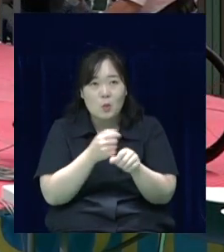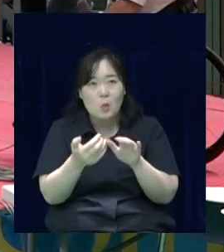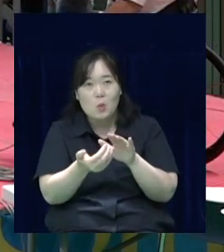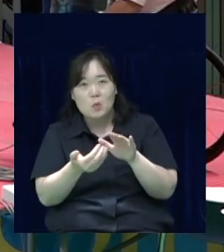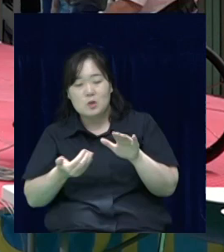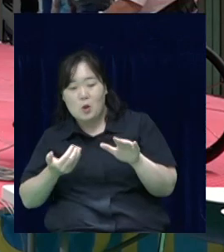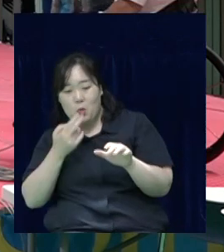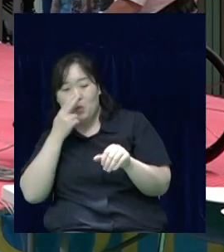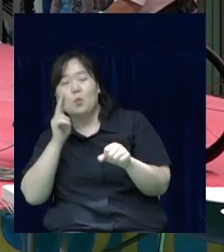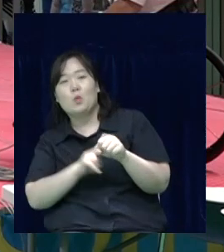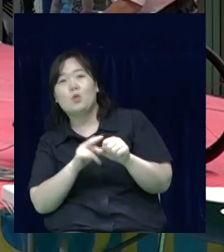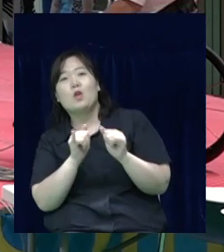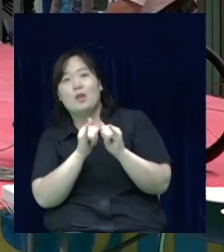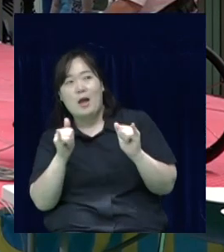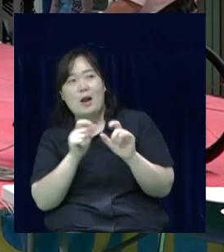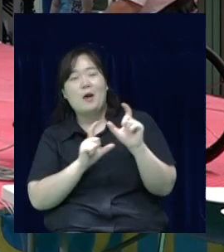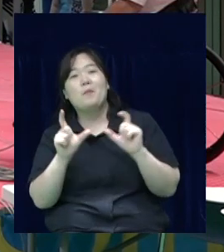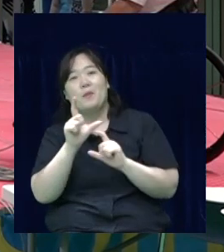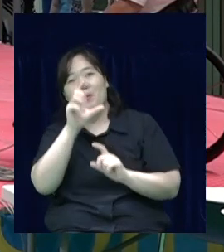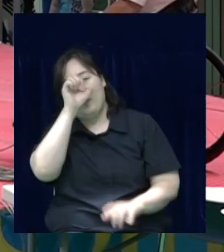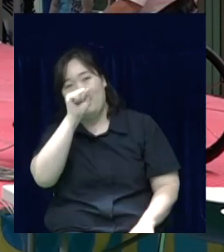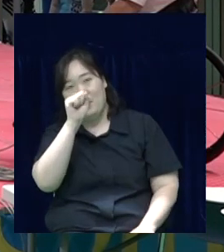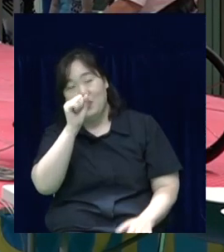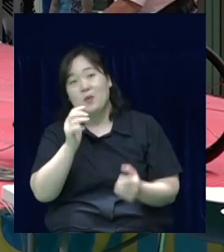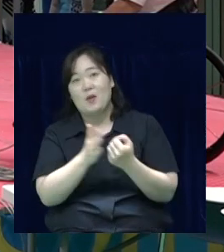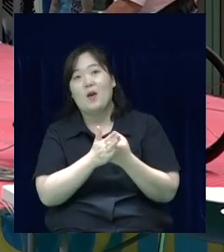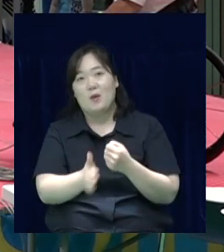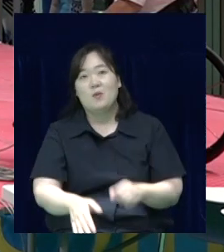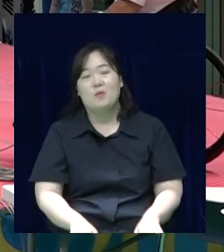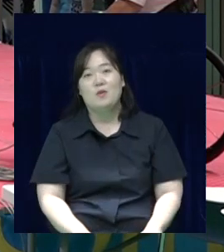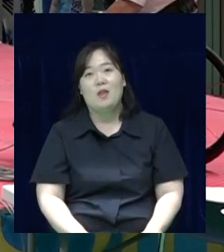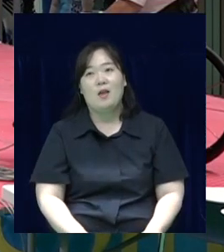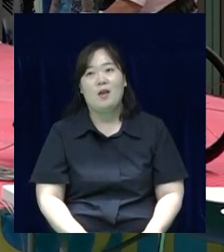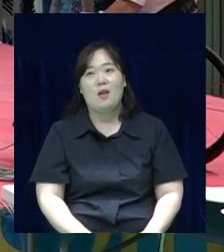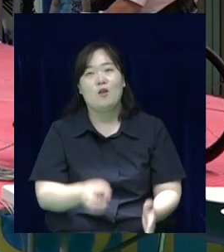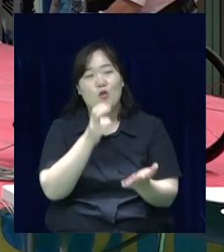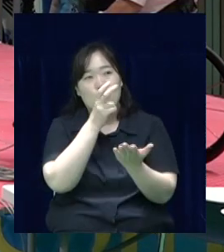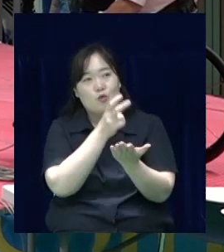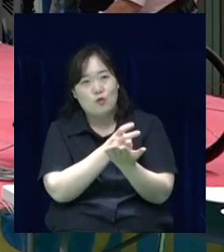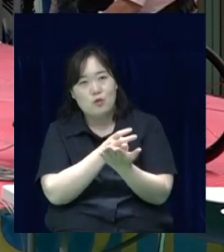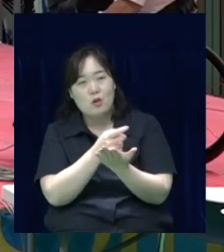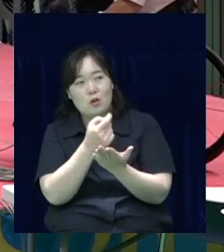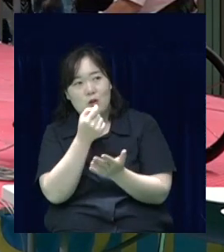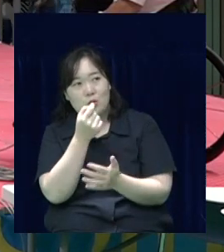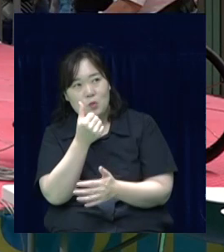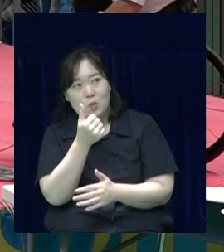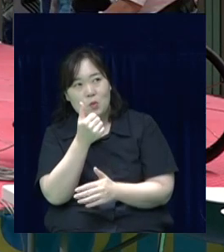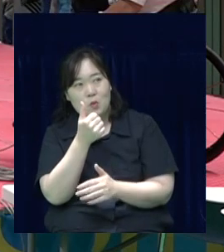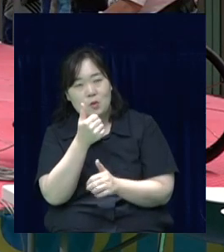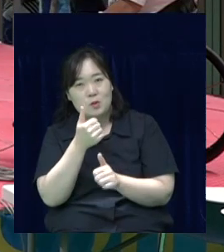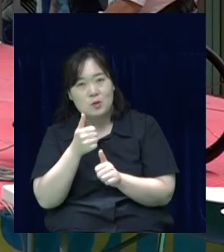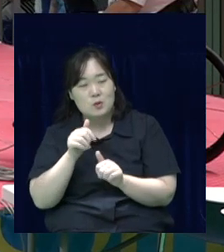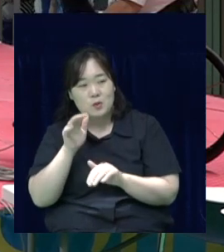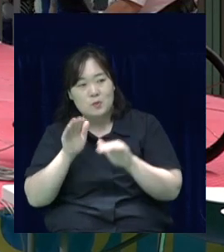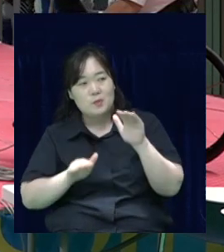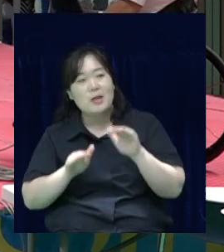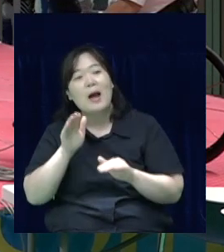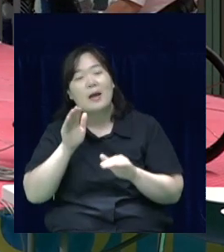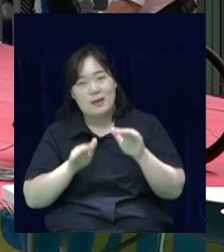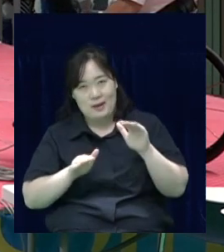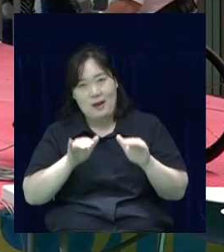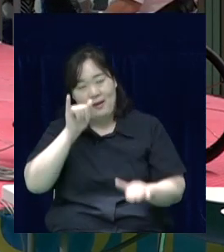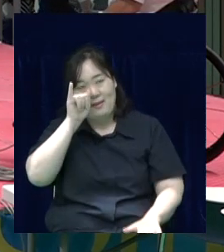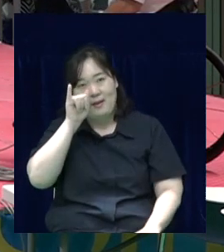선수가 이기게 됩니다. 그렇군요. 예. 이게 또 규정 자체가 좀 따라가는 부분에 좀 차이가 있다라는 거 보시는 분들도 아셔야 될 것 네, 같습니다.